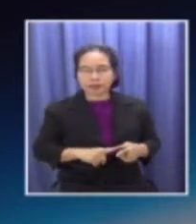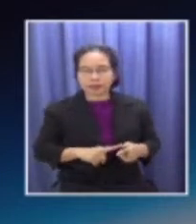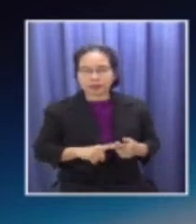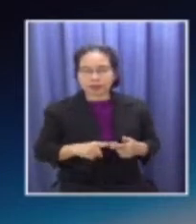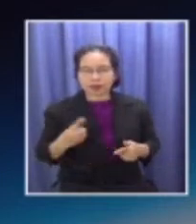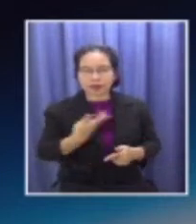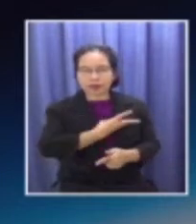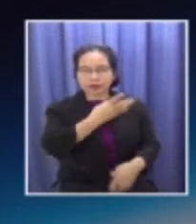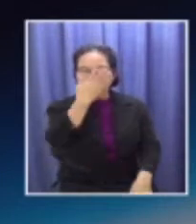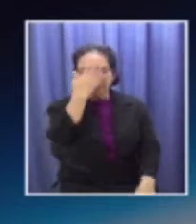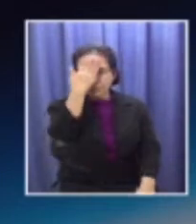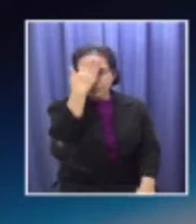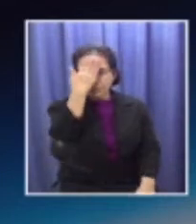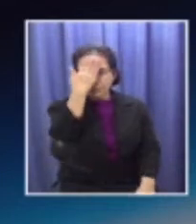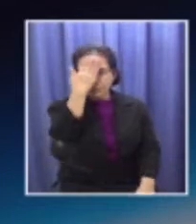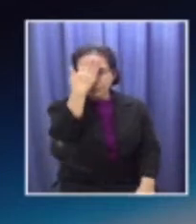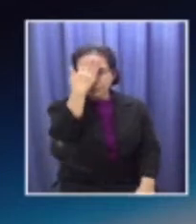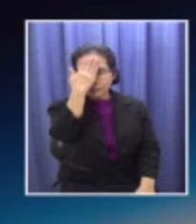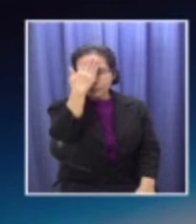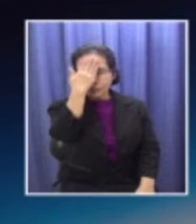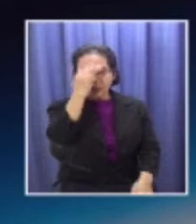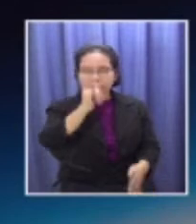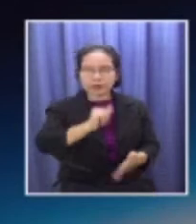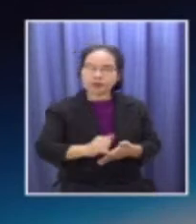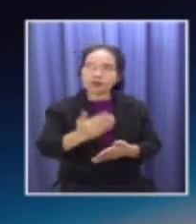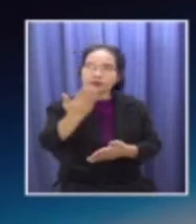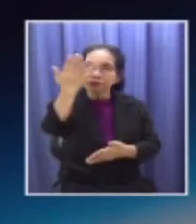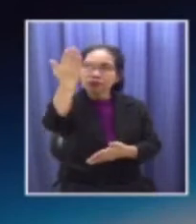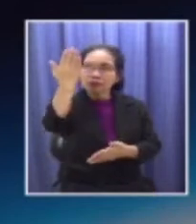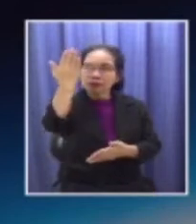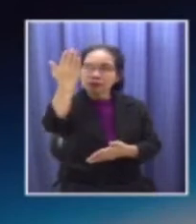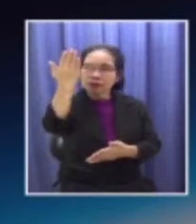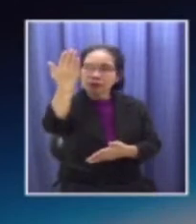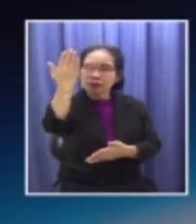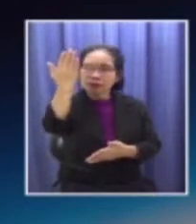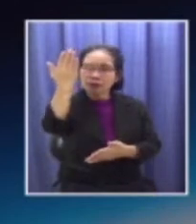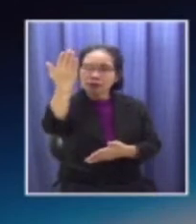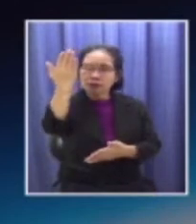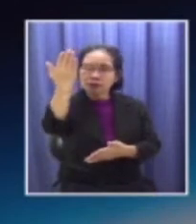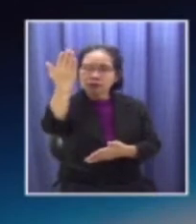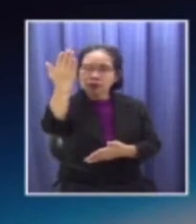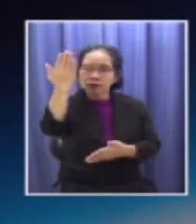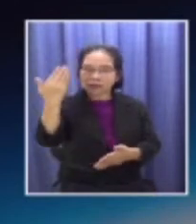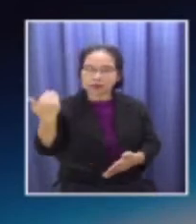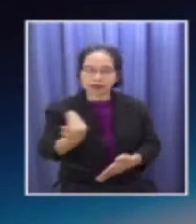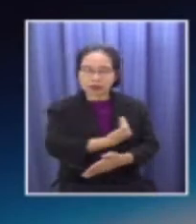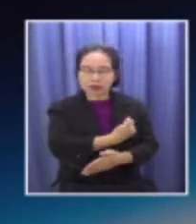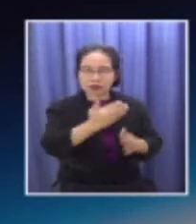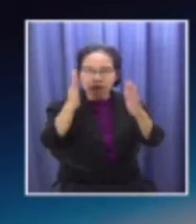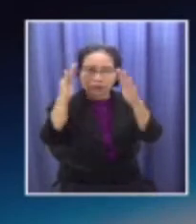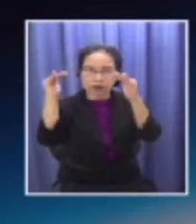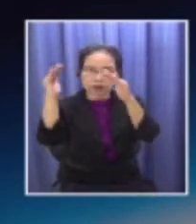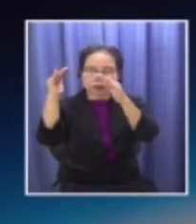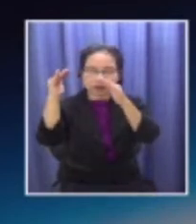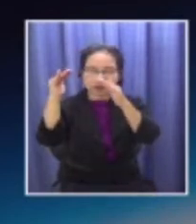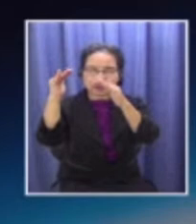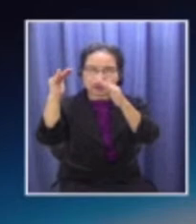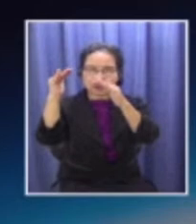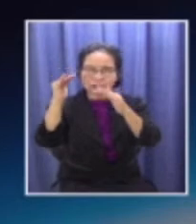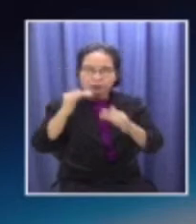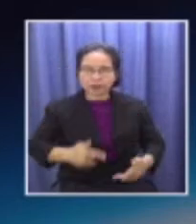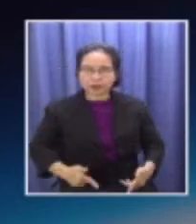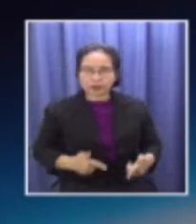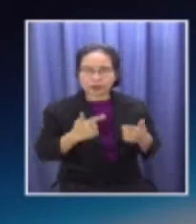yasrawo gate aneti amao afrise yenimu se